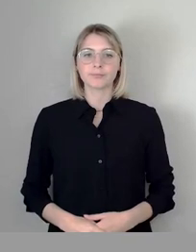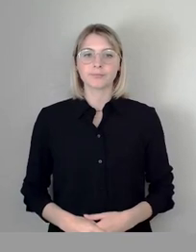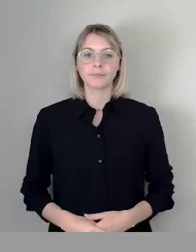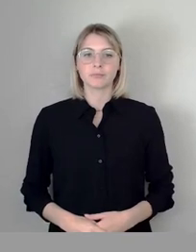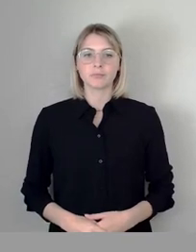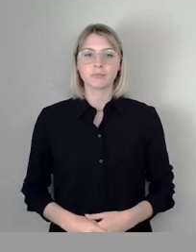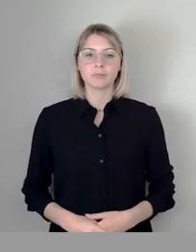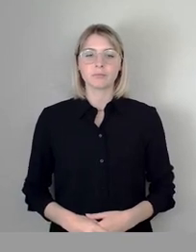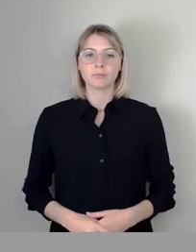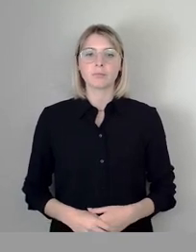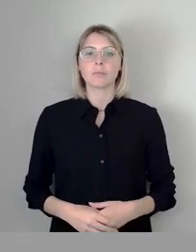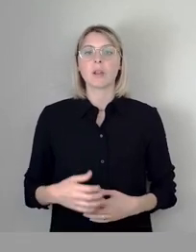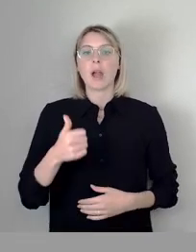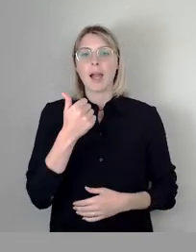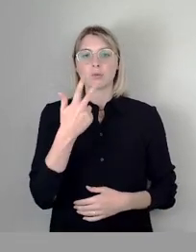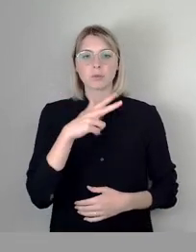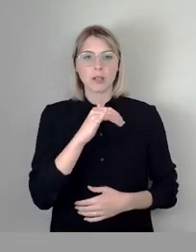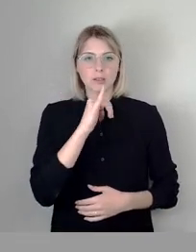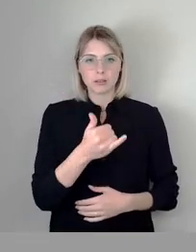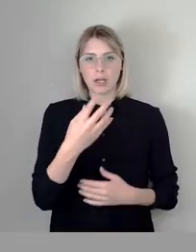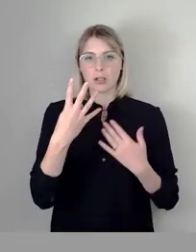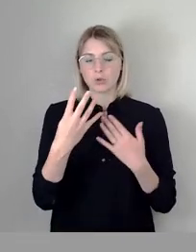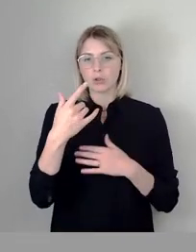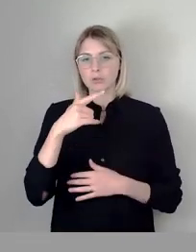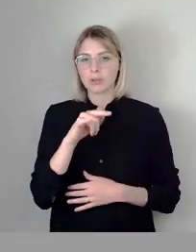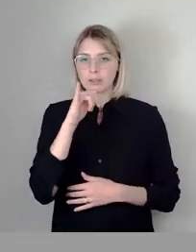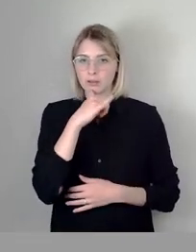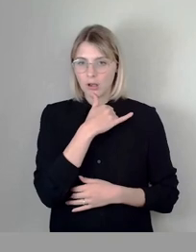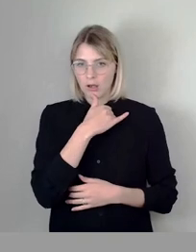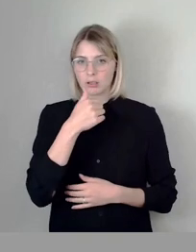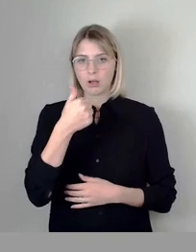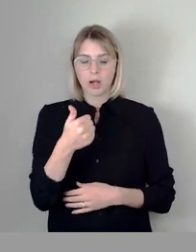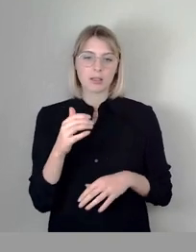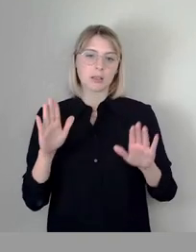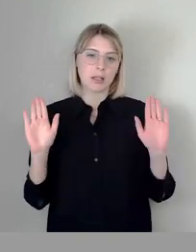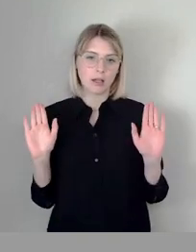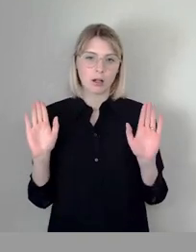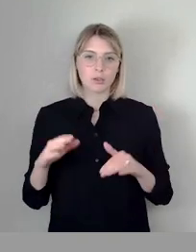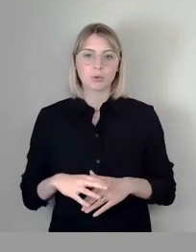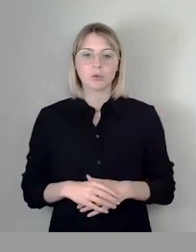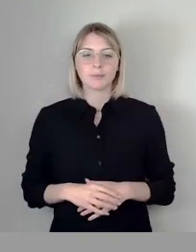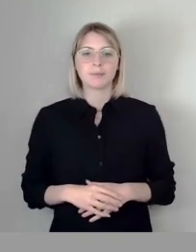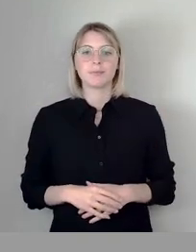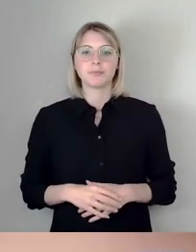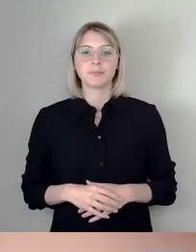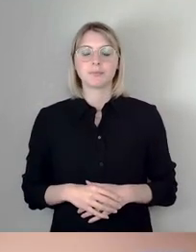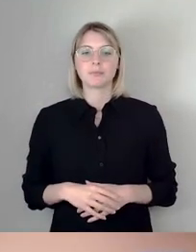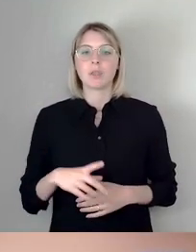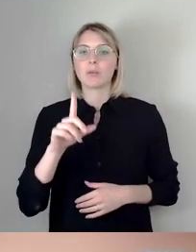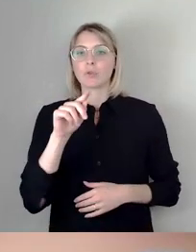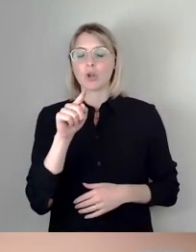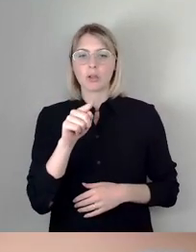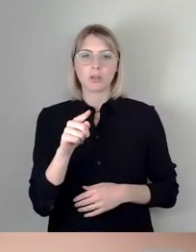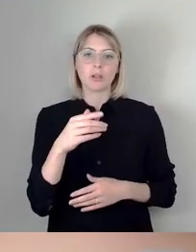Ein und 30 Ja-Stimmen, 29 Nein-Stimmen, eine Enthaltung. Damit ist der